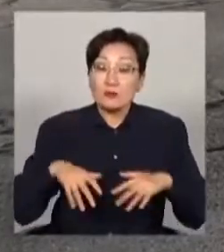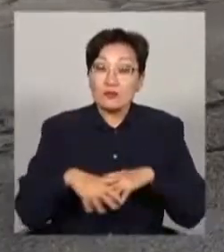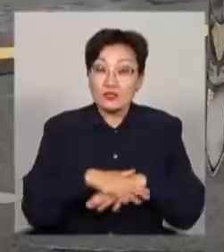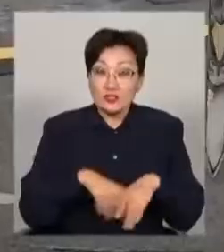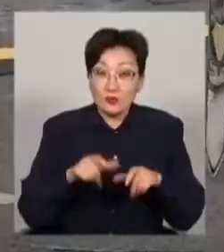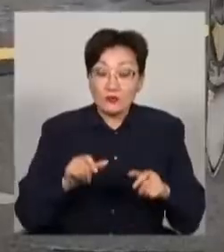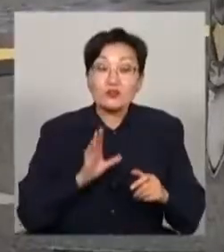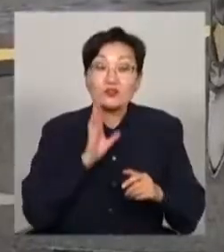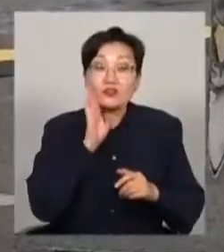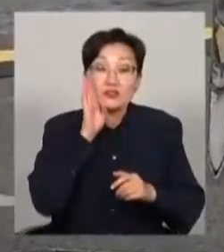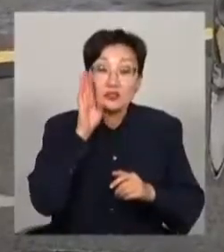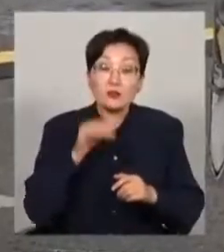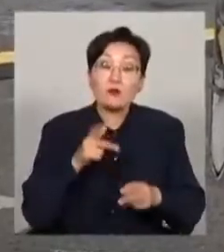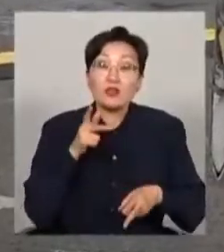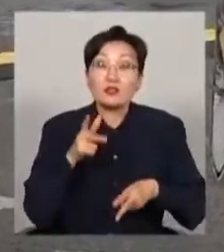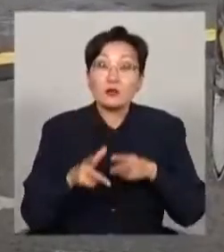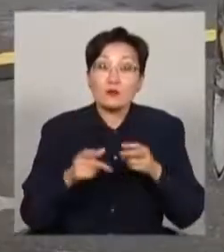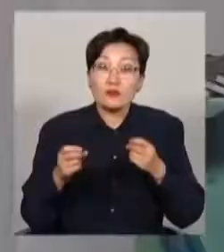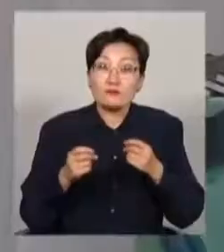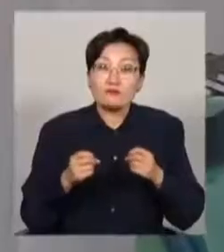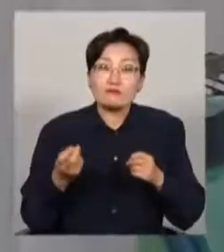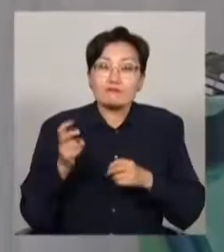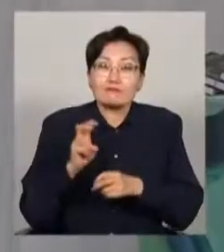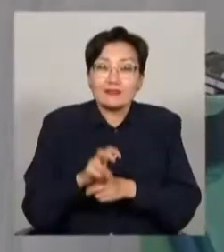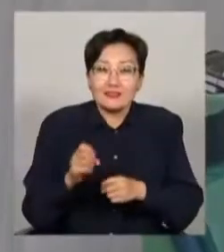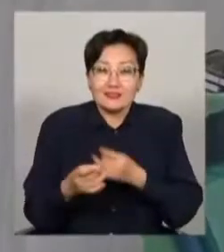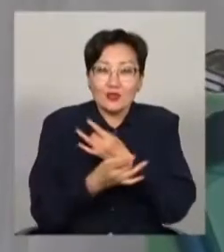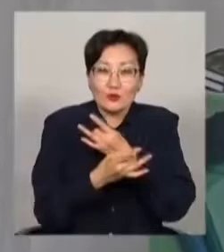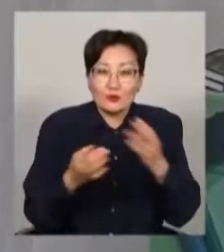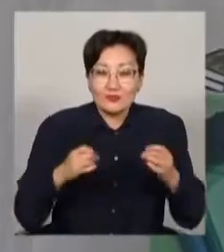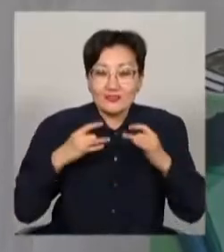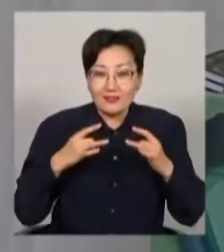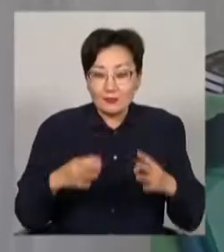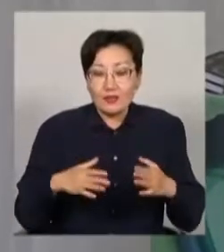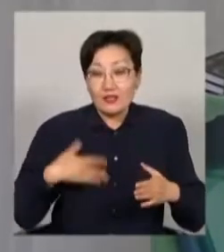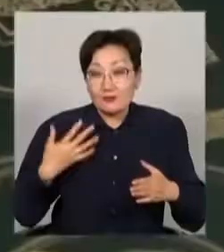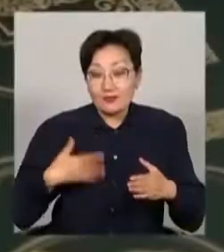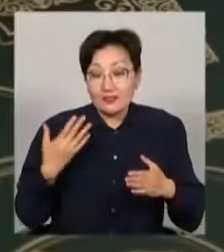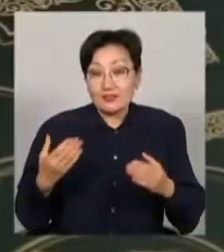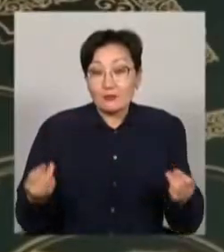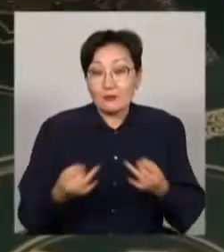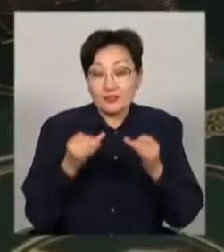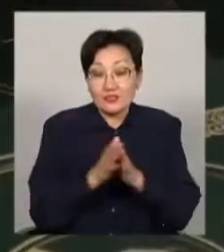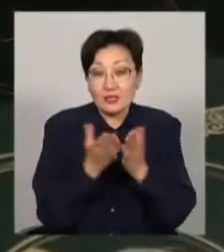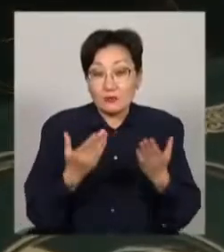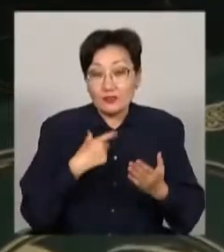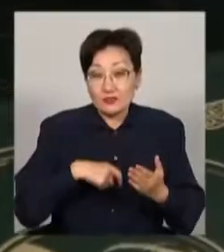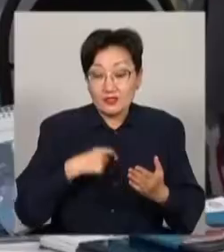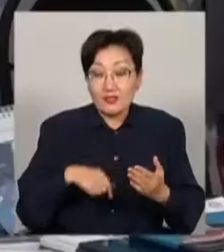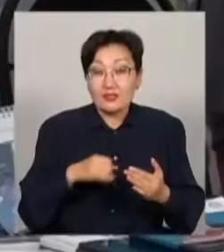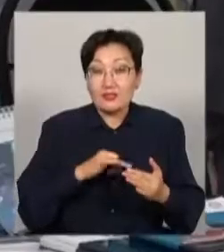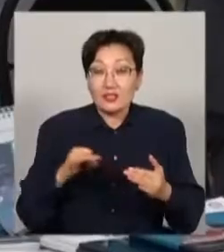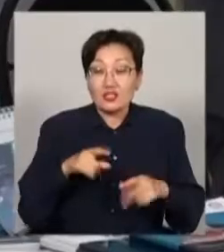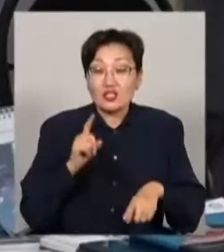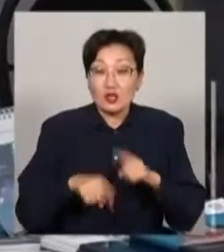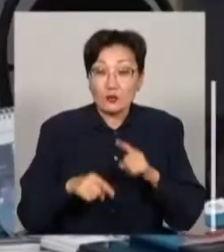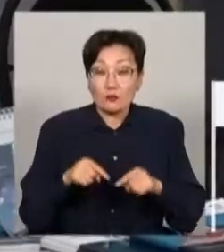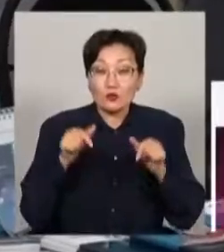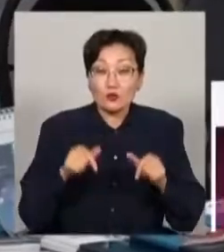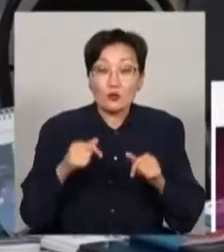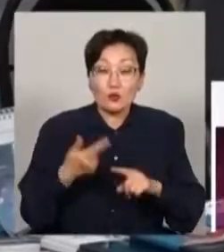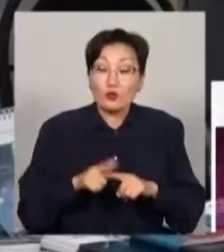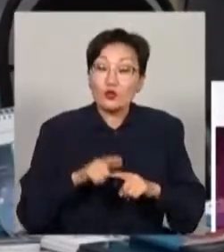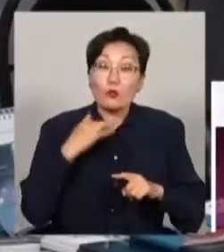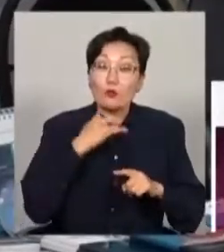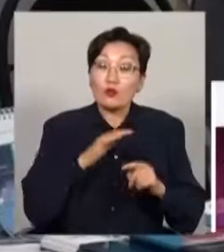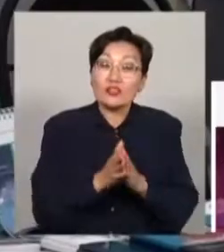с раннего утра пожаловали на культурный праздник в поисках интересных и полезных книг как для себя, так и для близких. Тут очень много